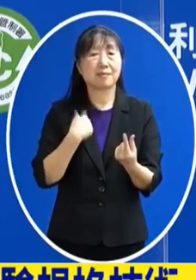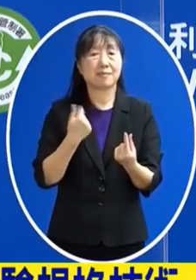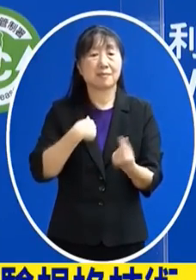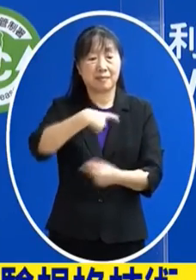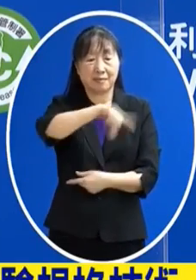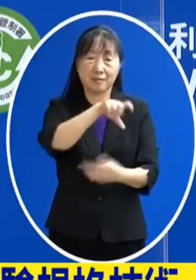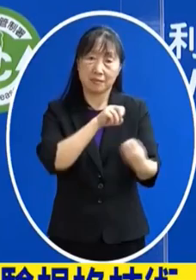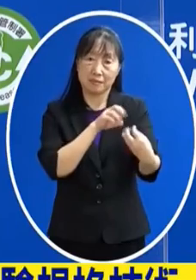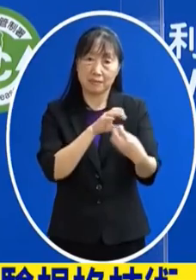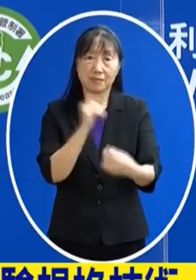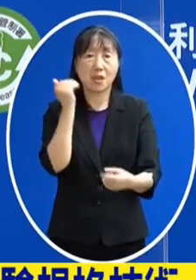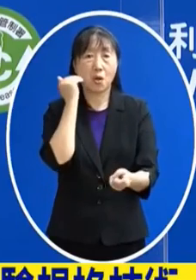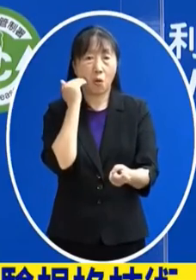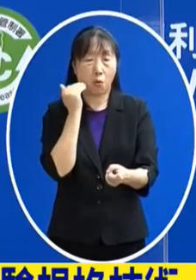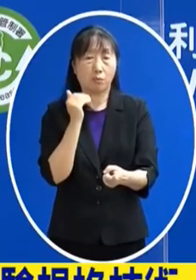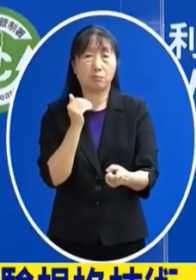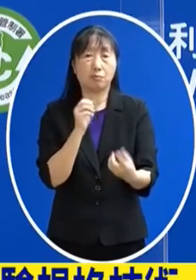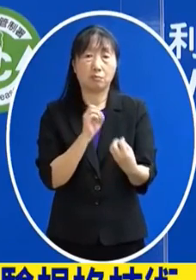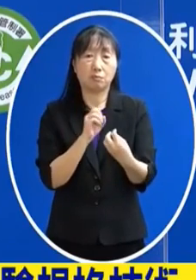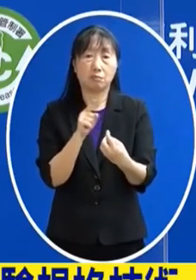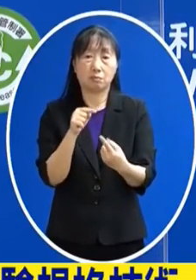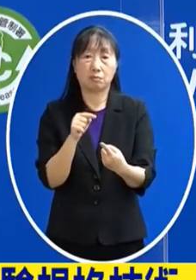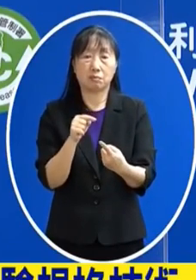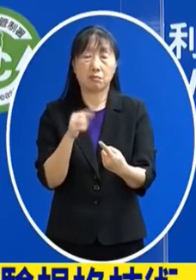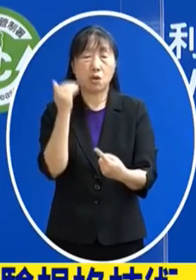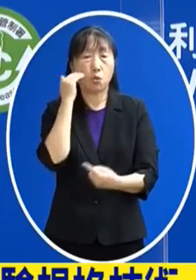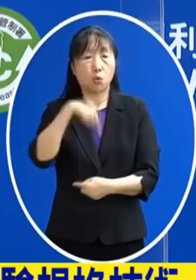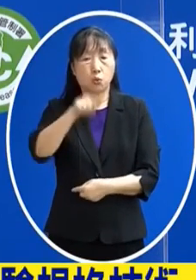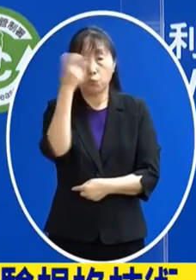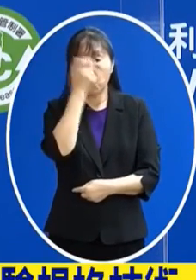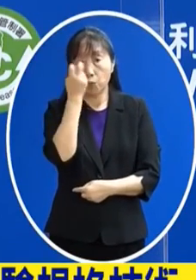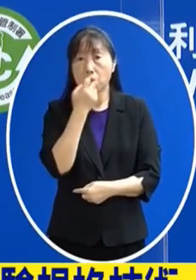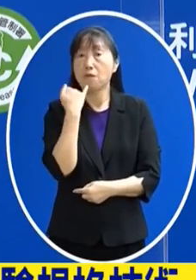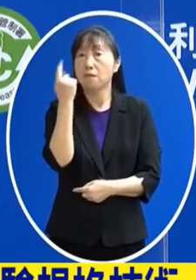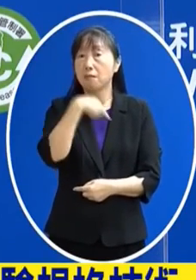如果他会谈出说，哎，他们要自己要裁剪，是不是可以帮他们